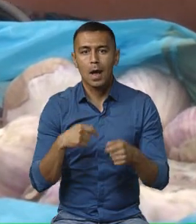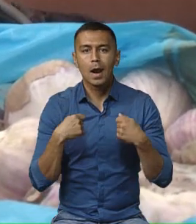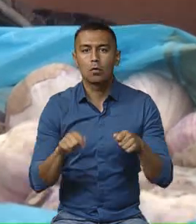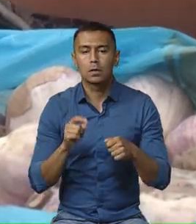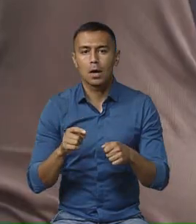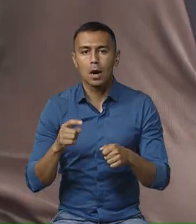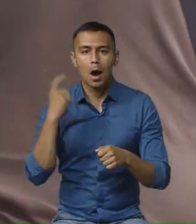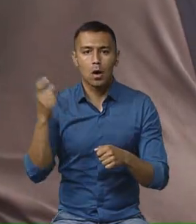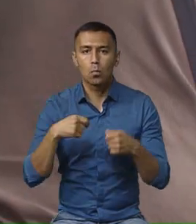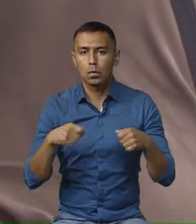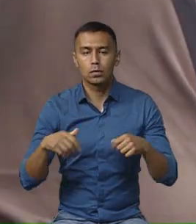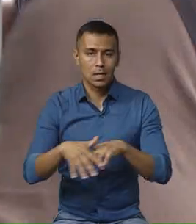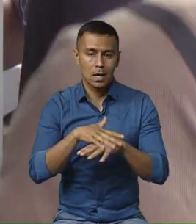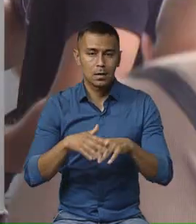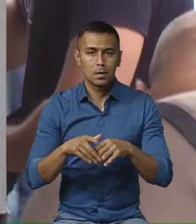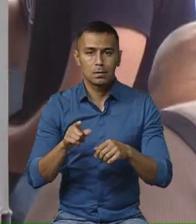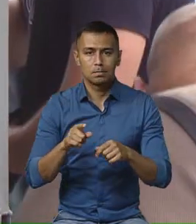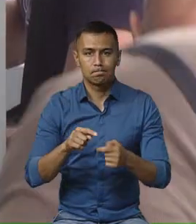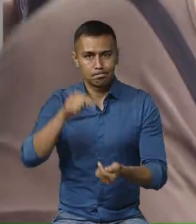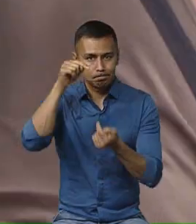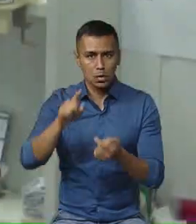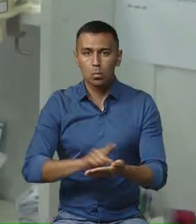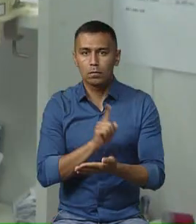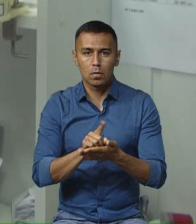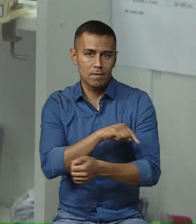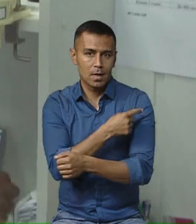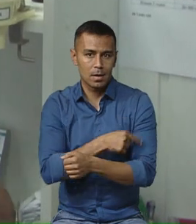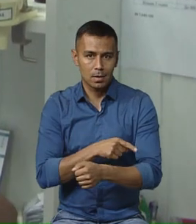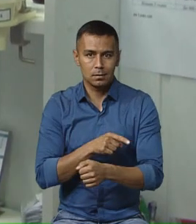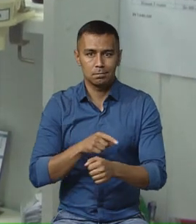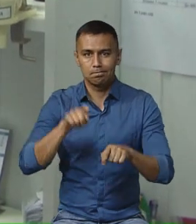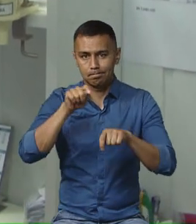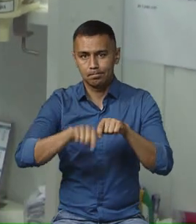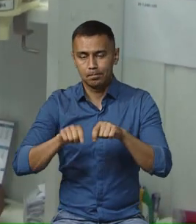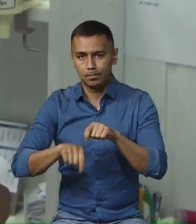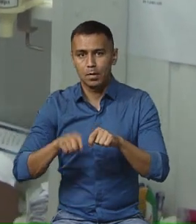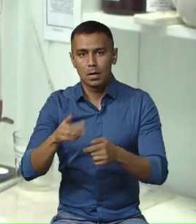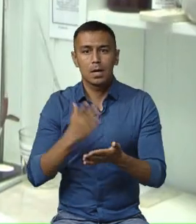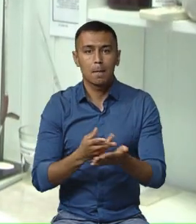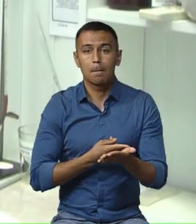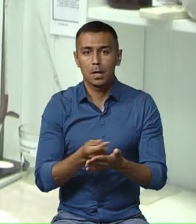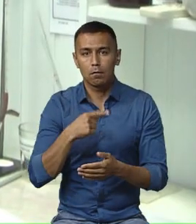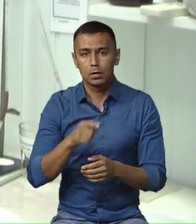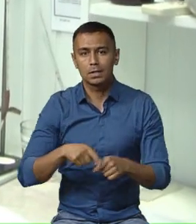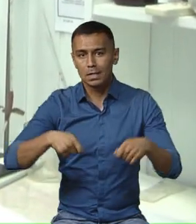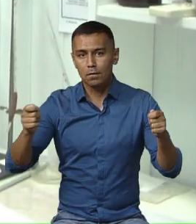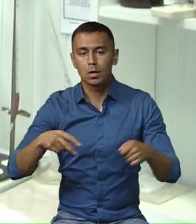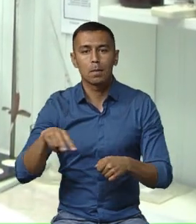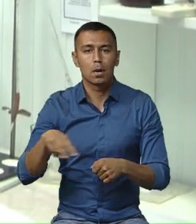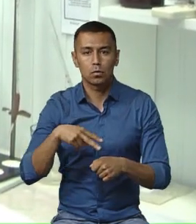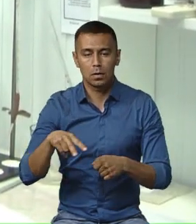на агропродовольчих ринках, підлягає обов'язковій ветеринарно-санітарній експертизі. Вона є платною, каже завідувач